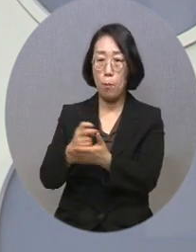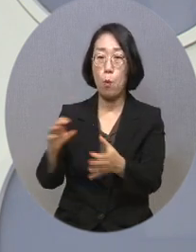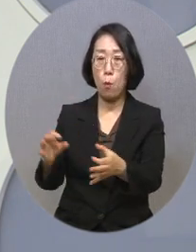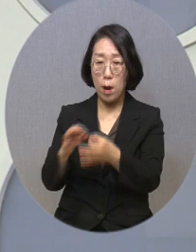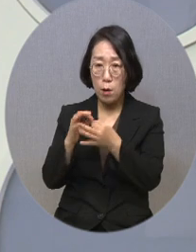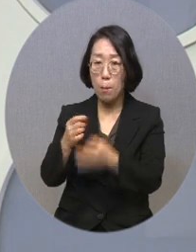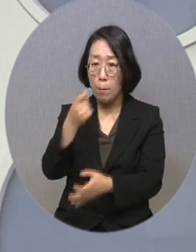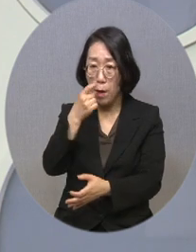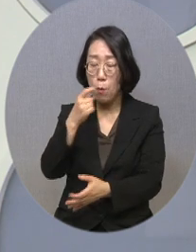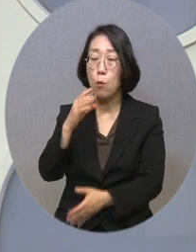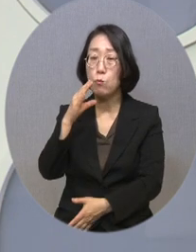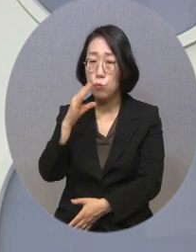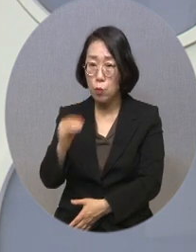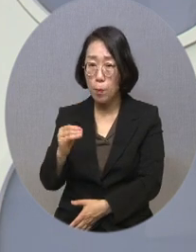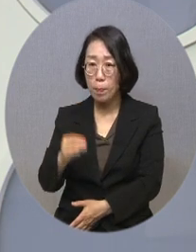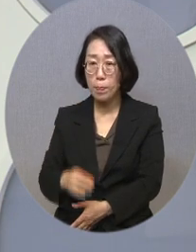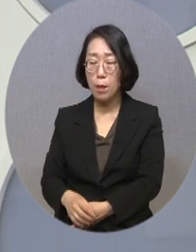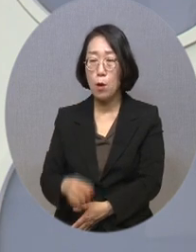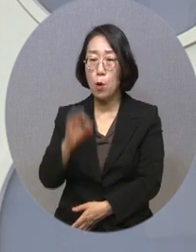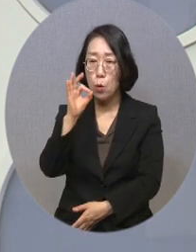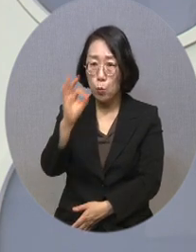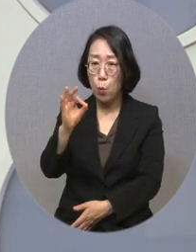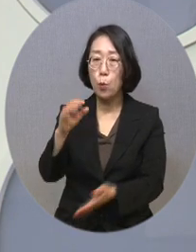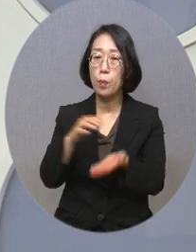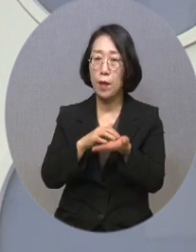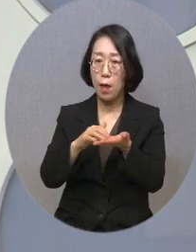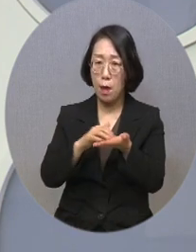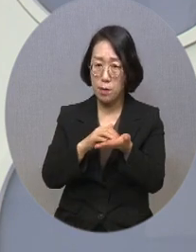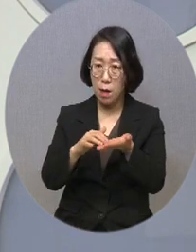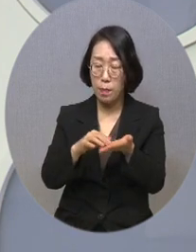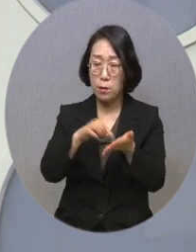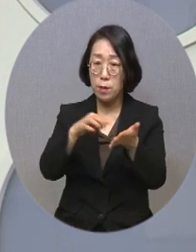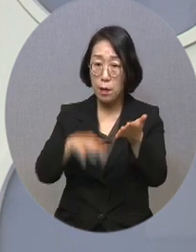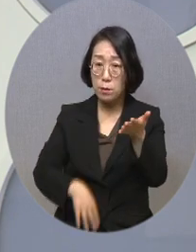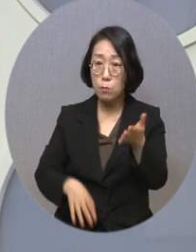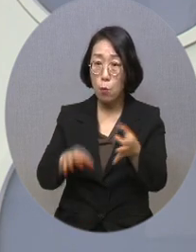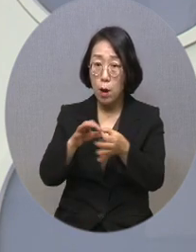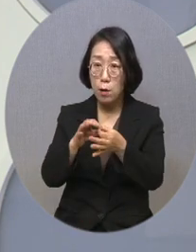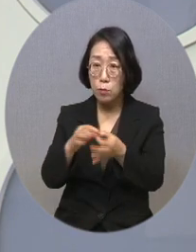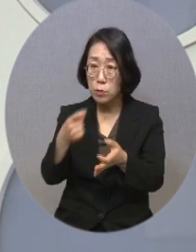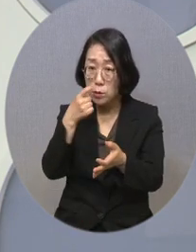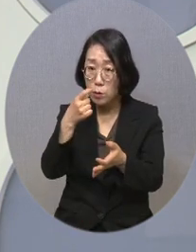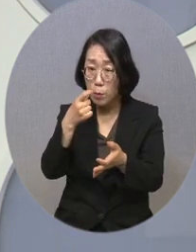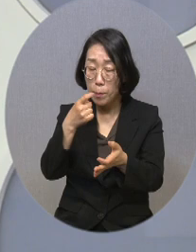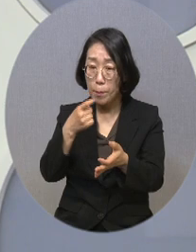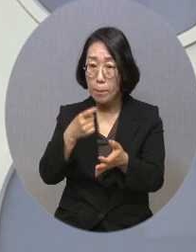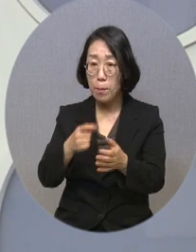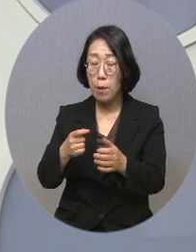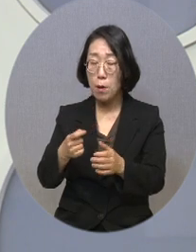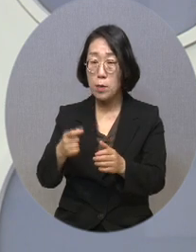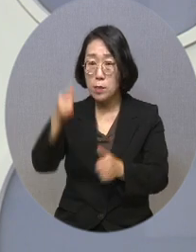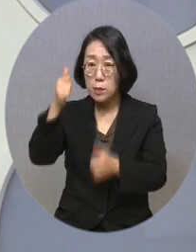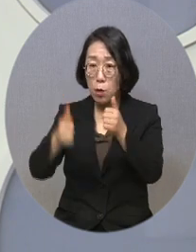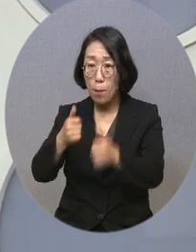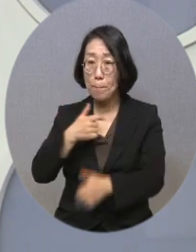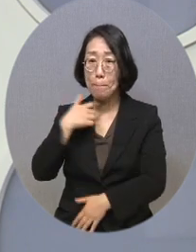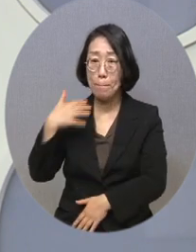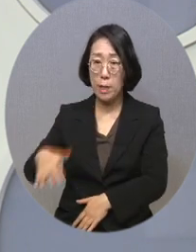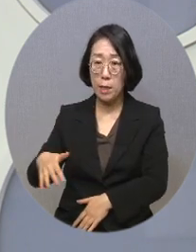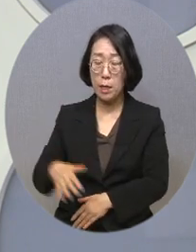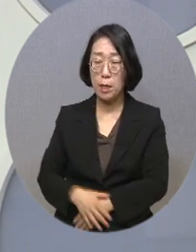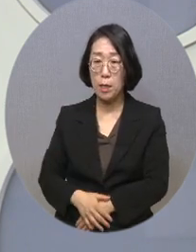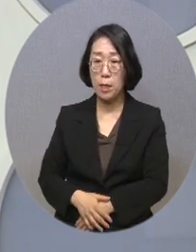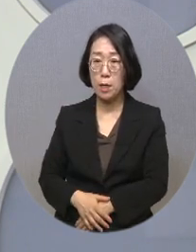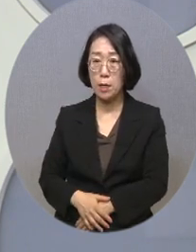있었지만 회계 업무, 회계와 관련된 그런 시험이 없기 때문에 그 순수 회계 업무인 이제 장부